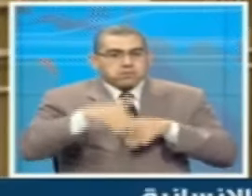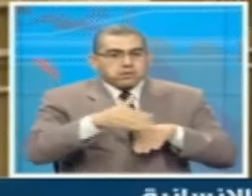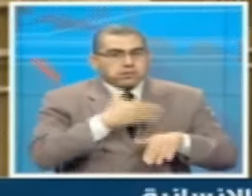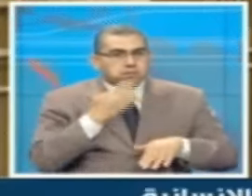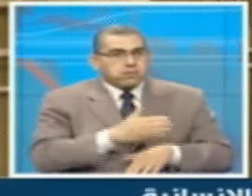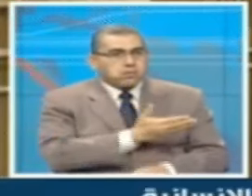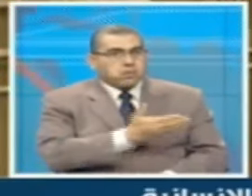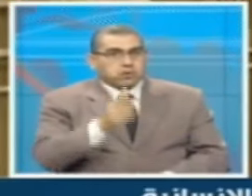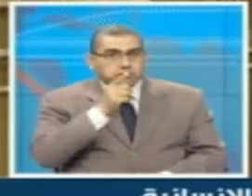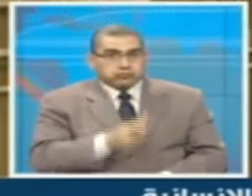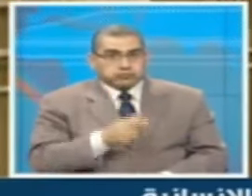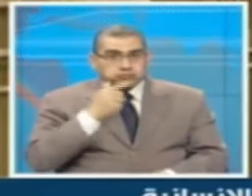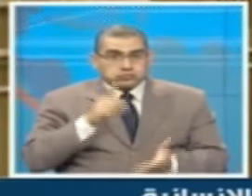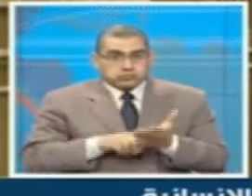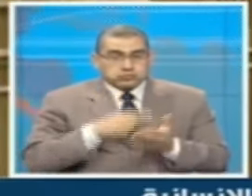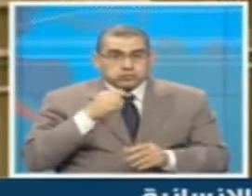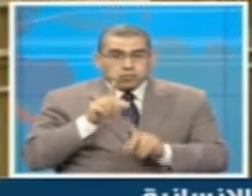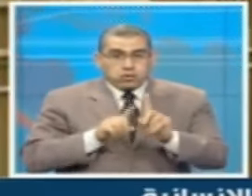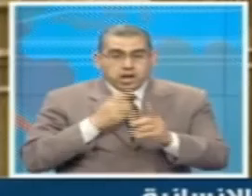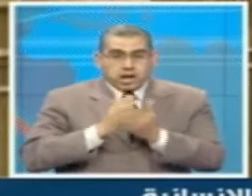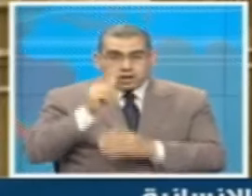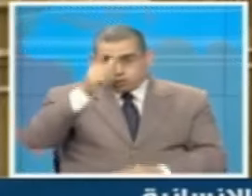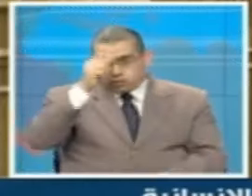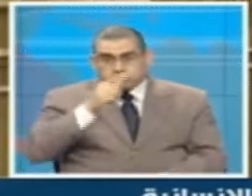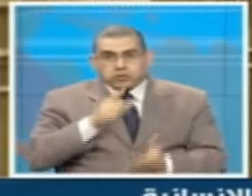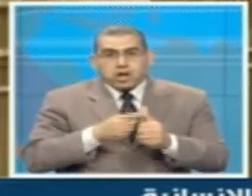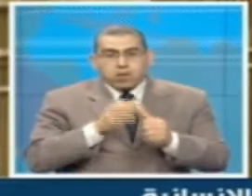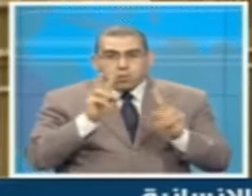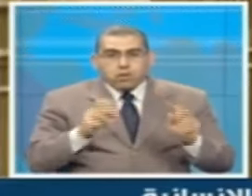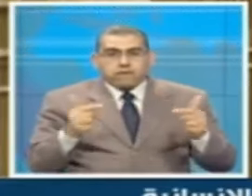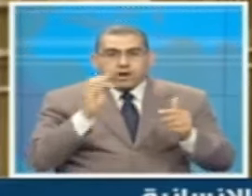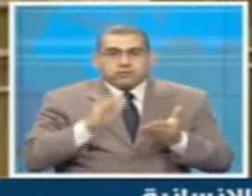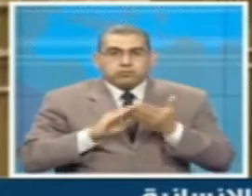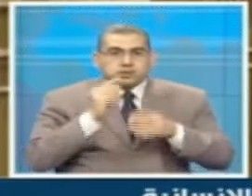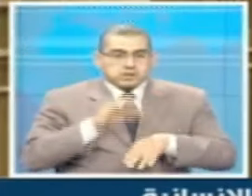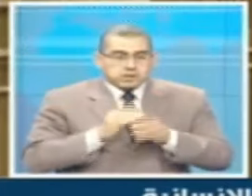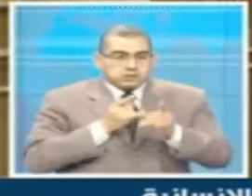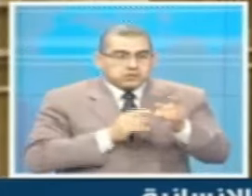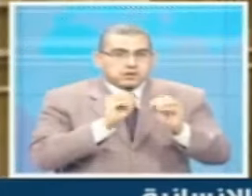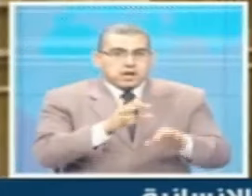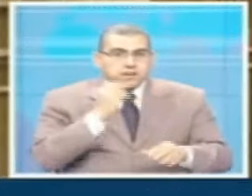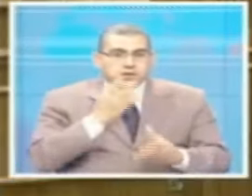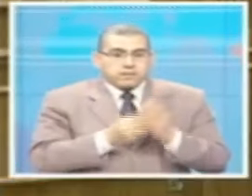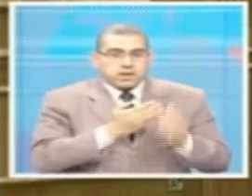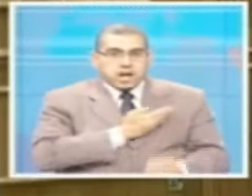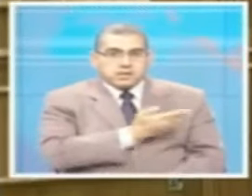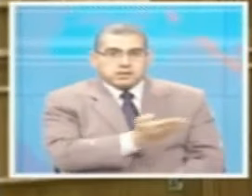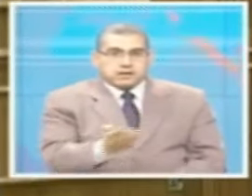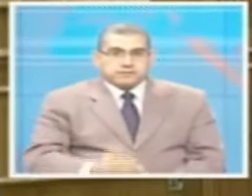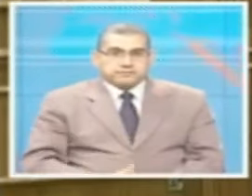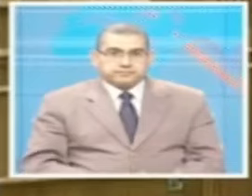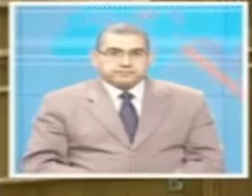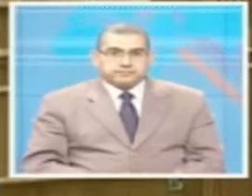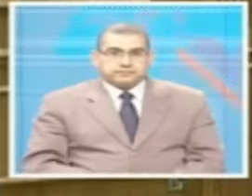مفتوحة. كما أكد الصفدي أن الأولوية الآن لوقف إطلاق النار وإيصال المساعدات الإنسانية لأبناء القطاع.